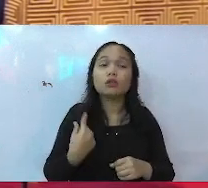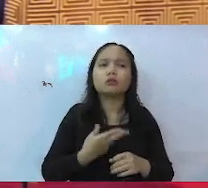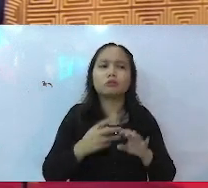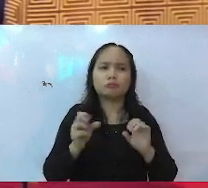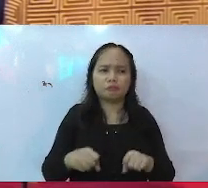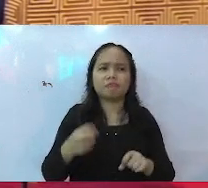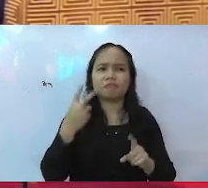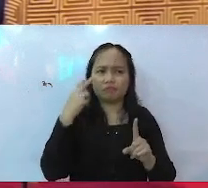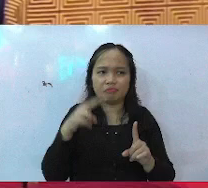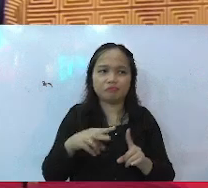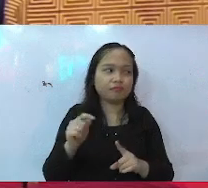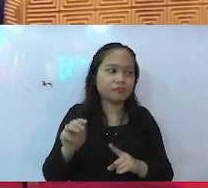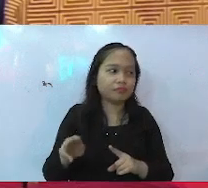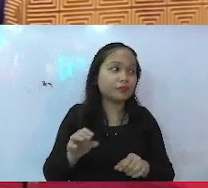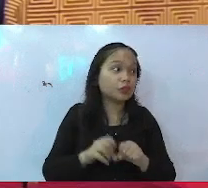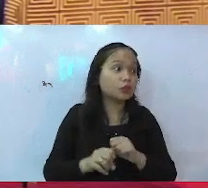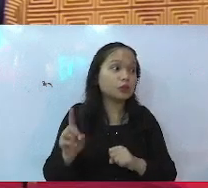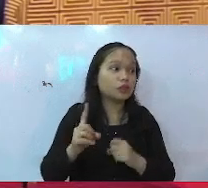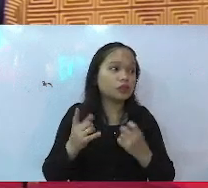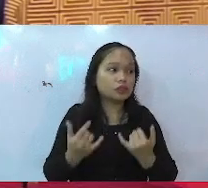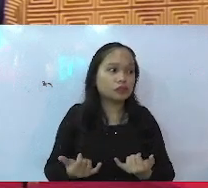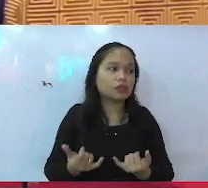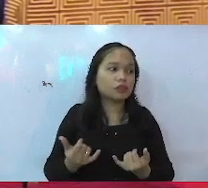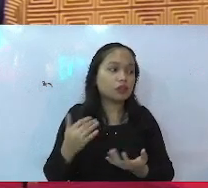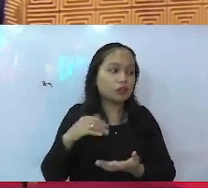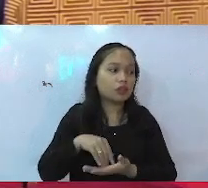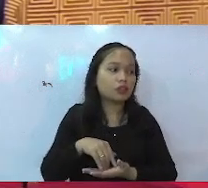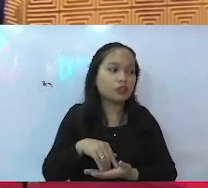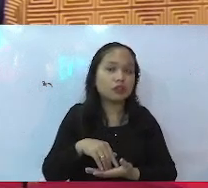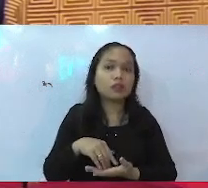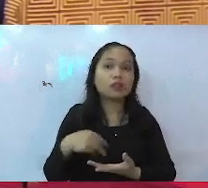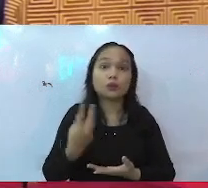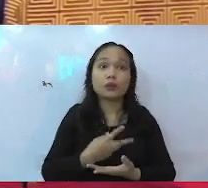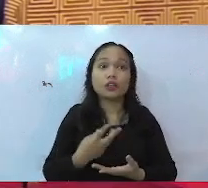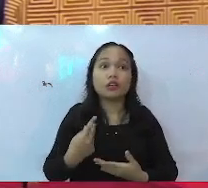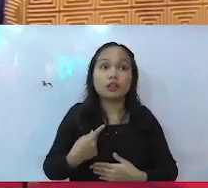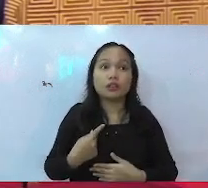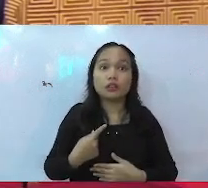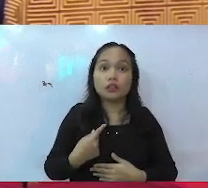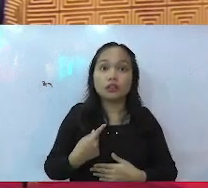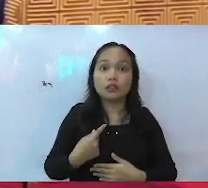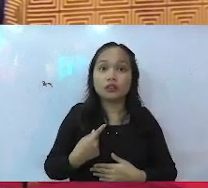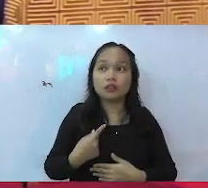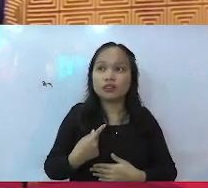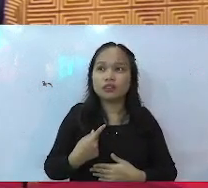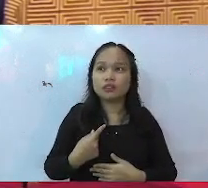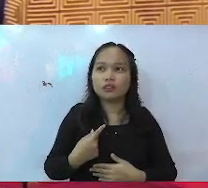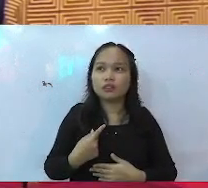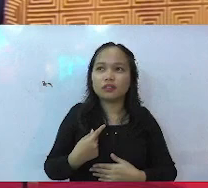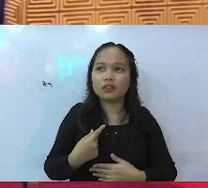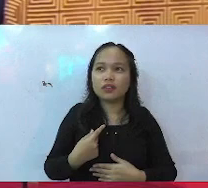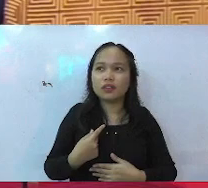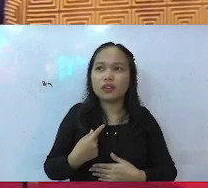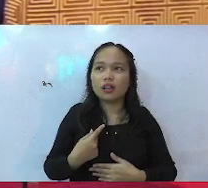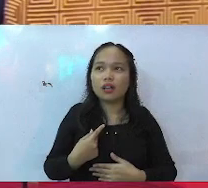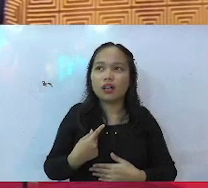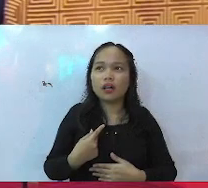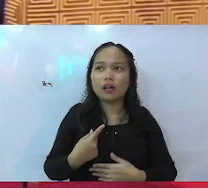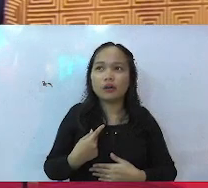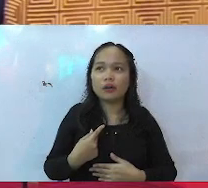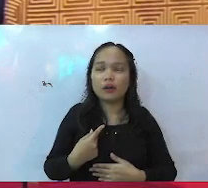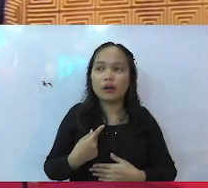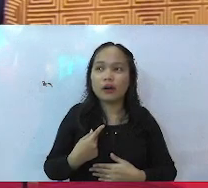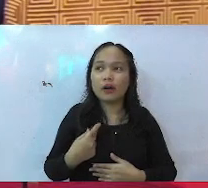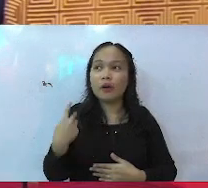makikita naman natin yan alr so Again ah meron na ditong ano e Hello Sino Hindi ko alam yan again inuulit ko